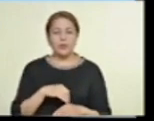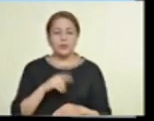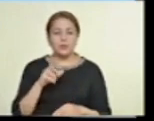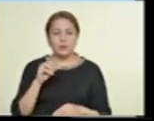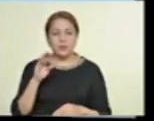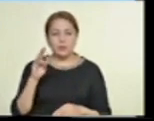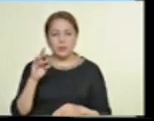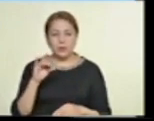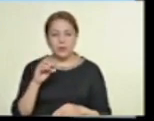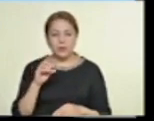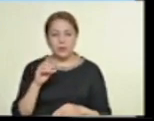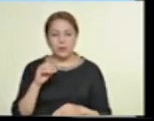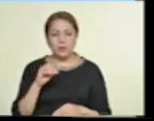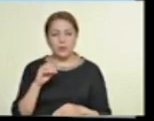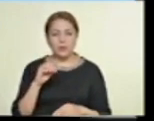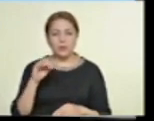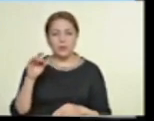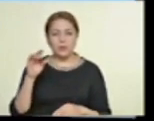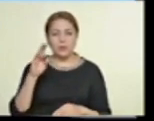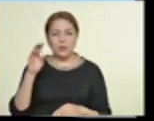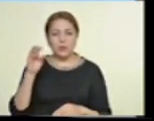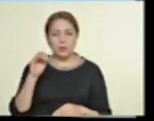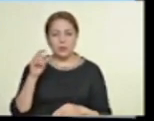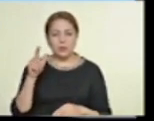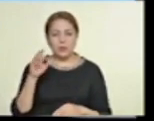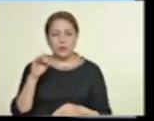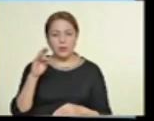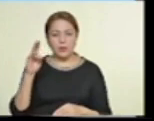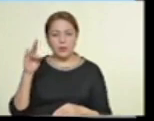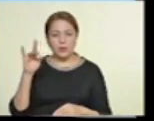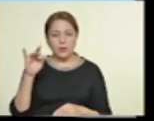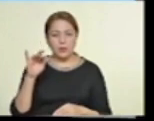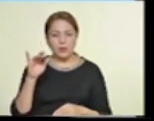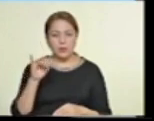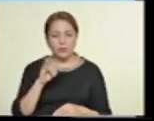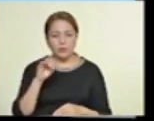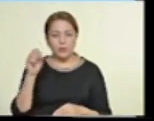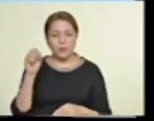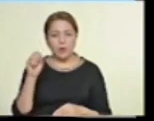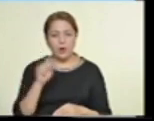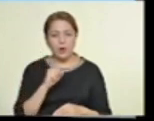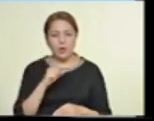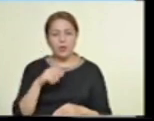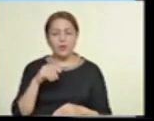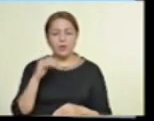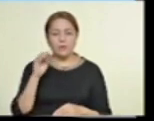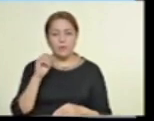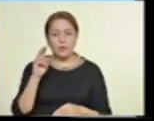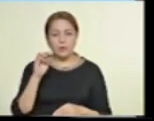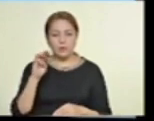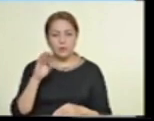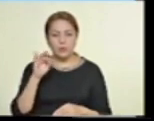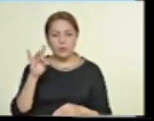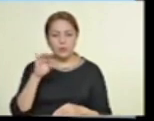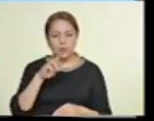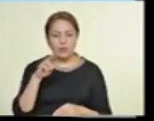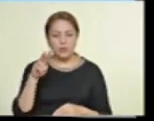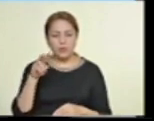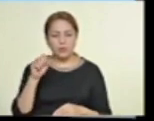Venetsiya ham eng ko'p, demak, faktoriyalarga ega ekan. Faktoriya o'zi nima? Ya'ni